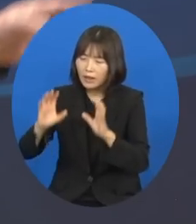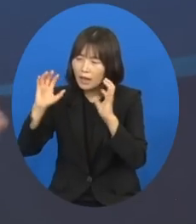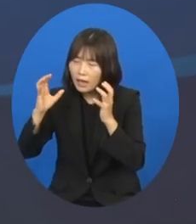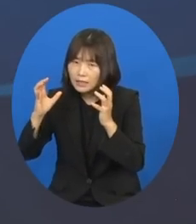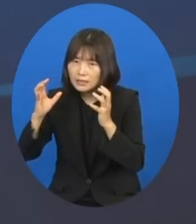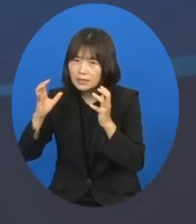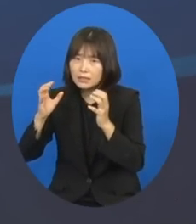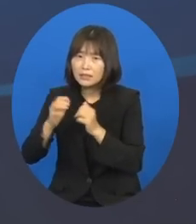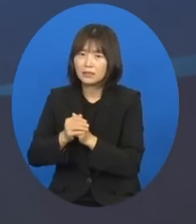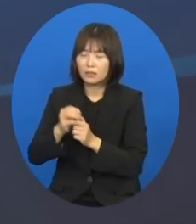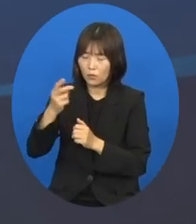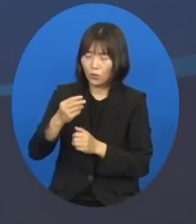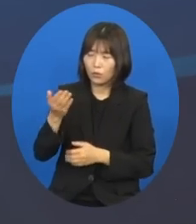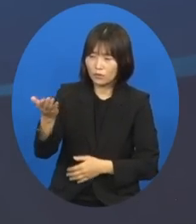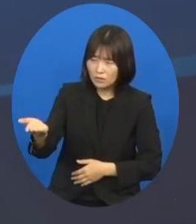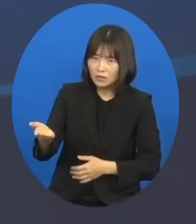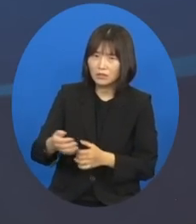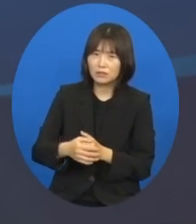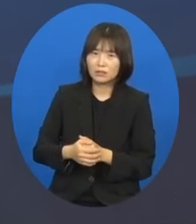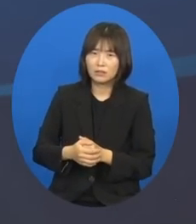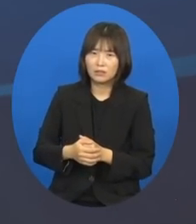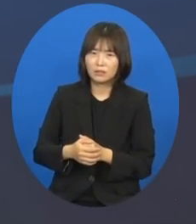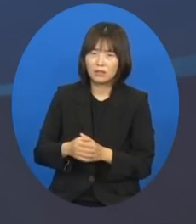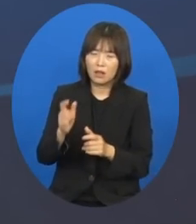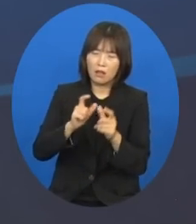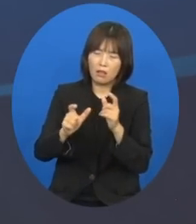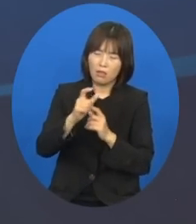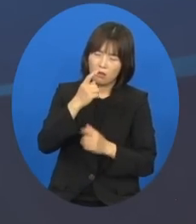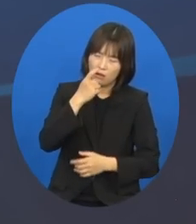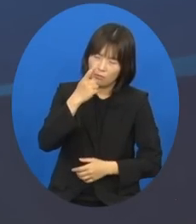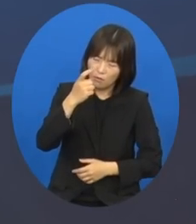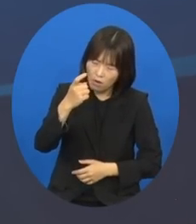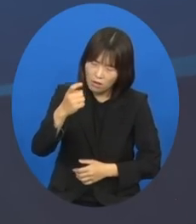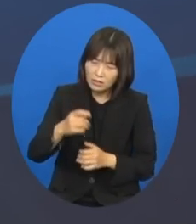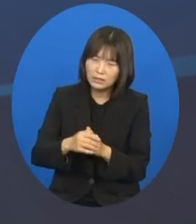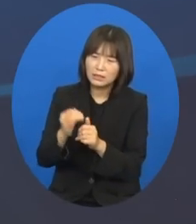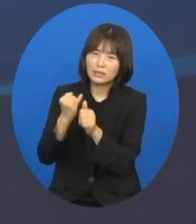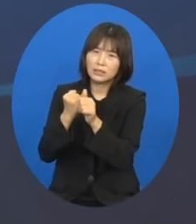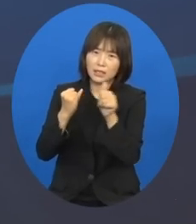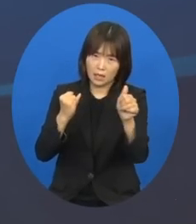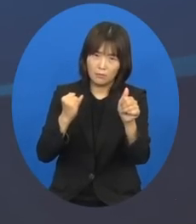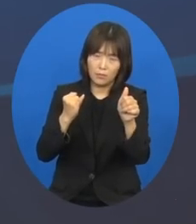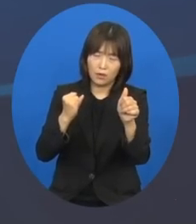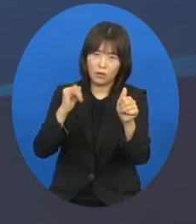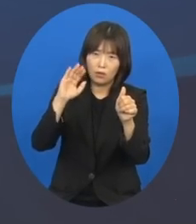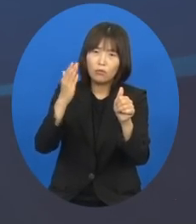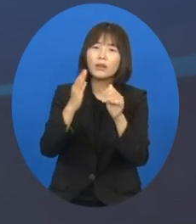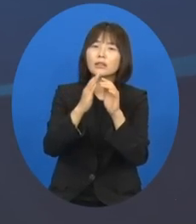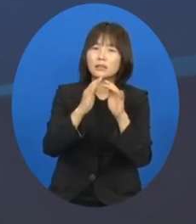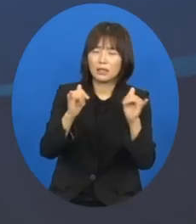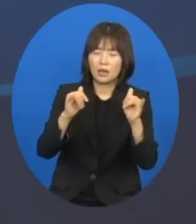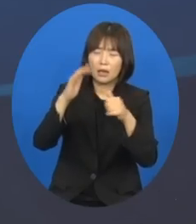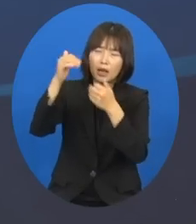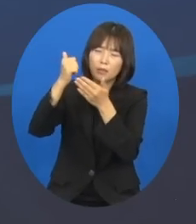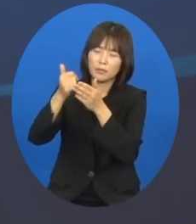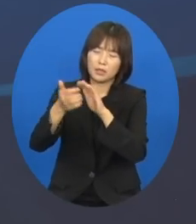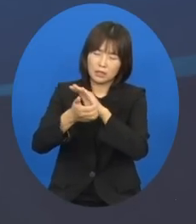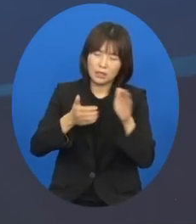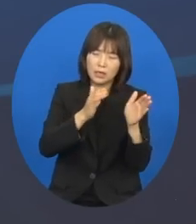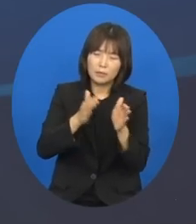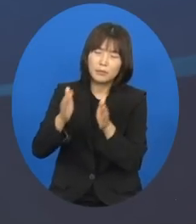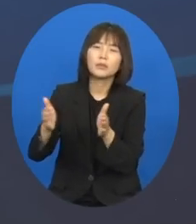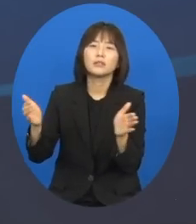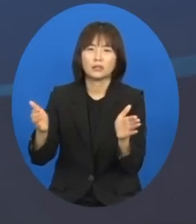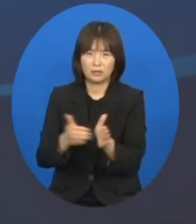못난 사람보다 훨씬 멋진 아기 아빠 되어 줄 사람 남편 되어줄 사람 하나님 다 예비해 놓으셨다